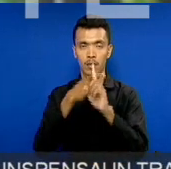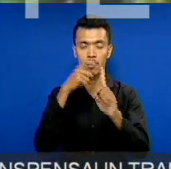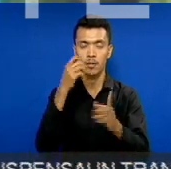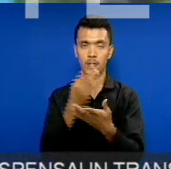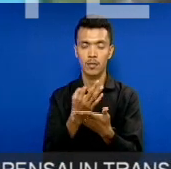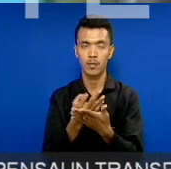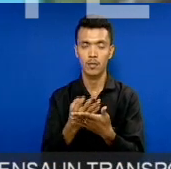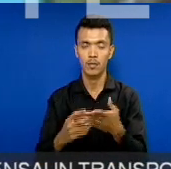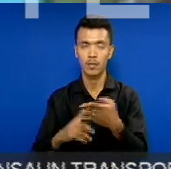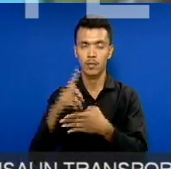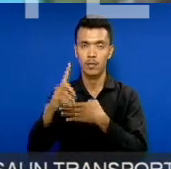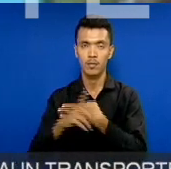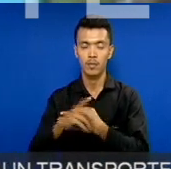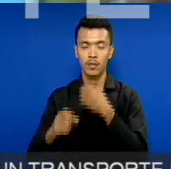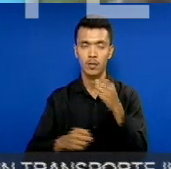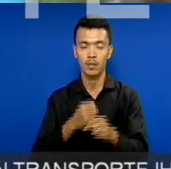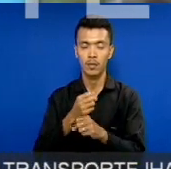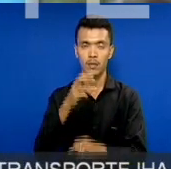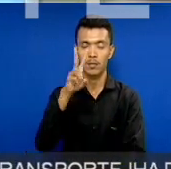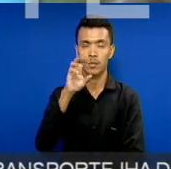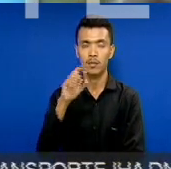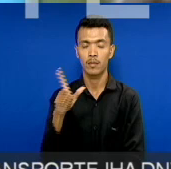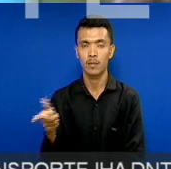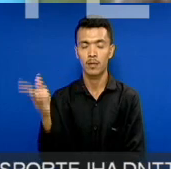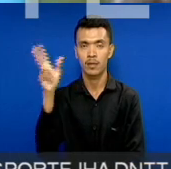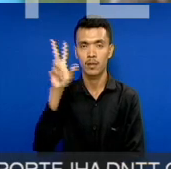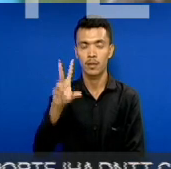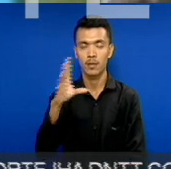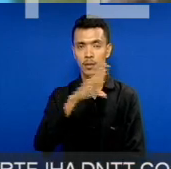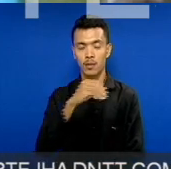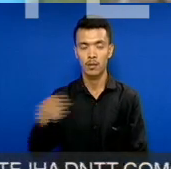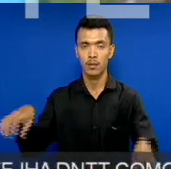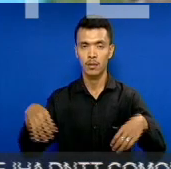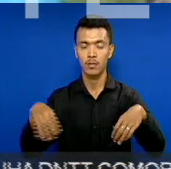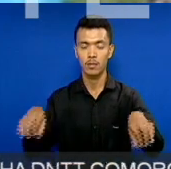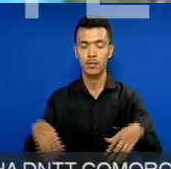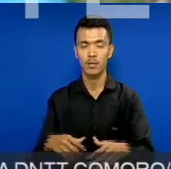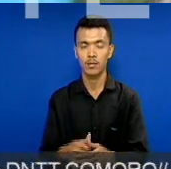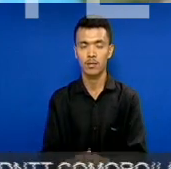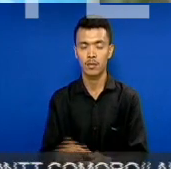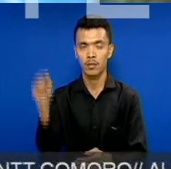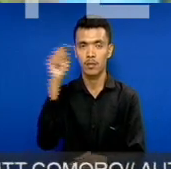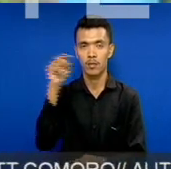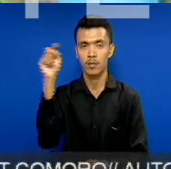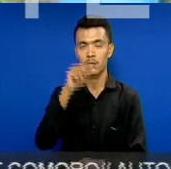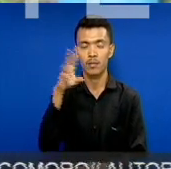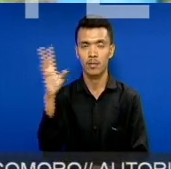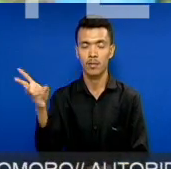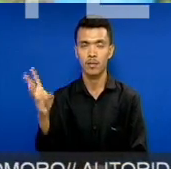capital desenvolvimento tinan rihun rua ronulo resintolo. No projeto refere atingiona por cento nen